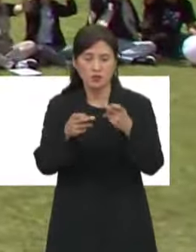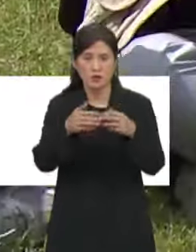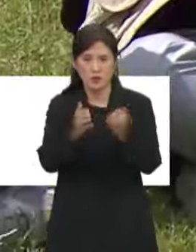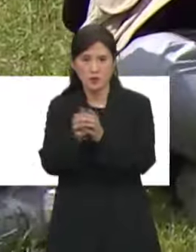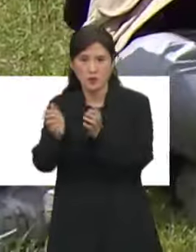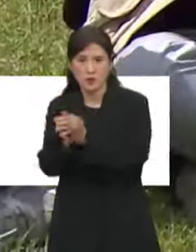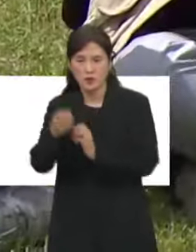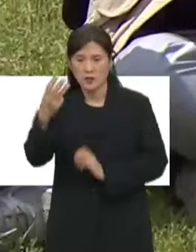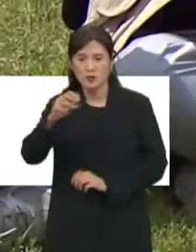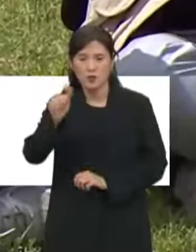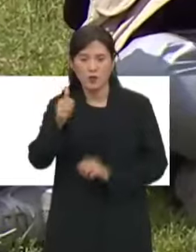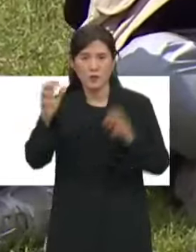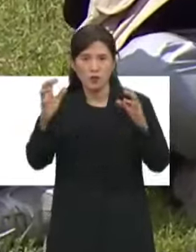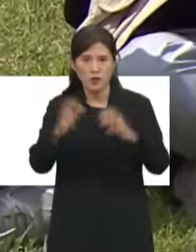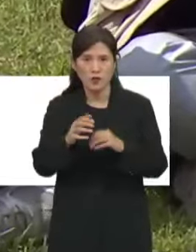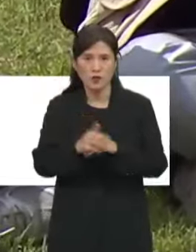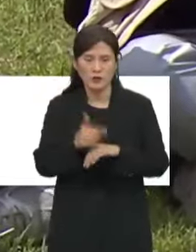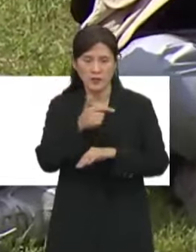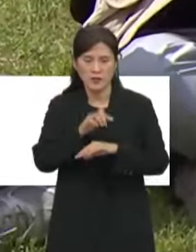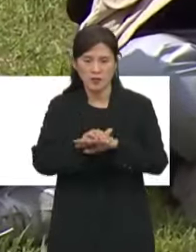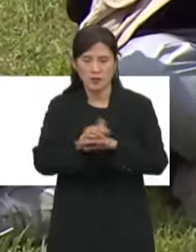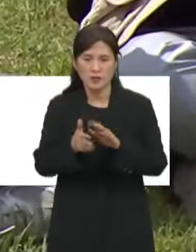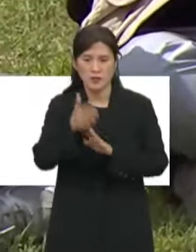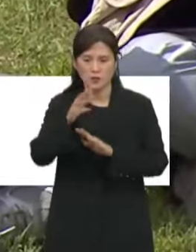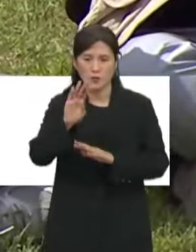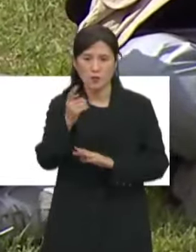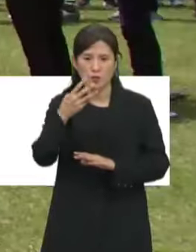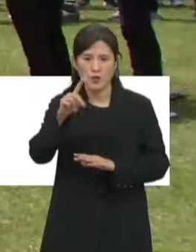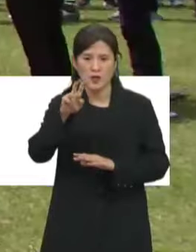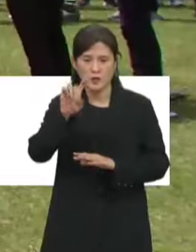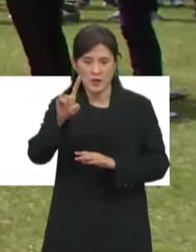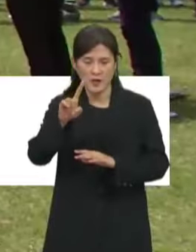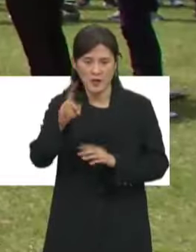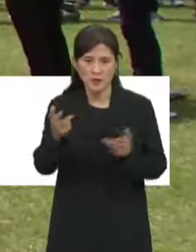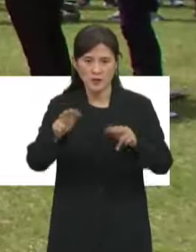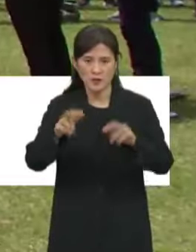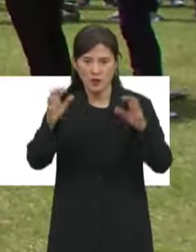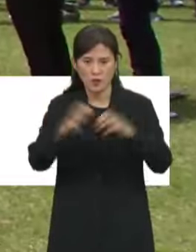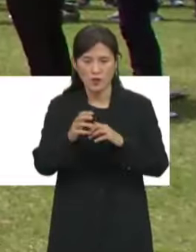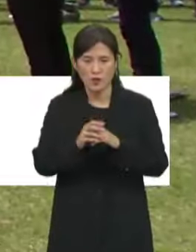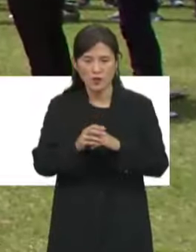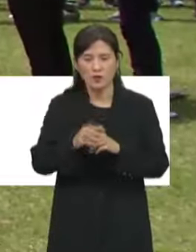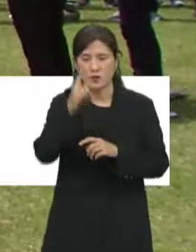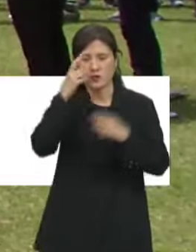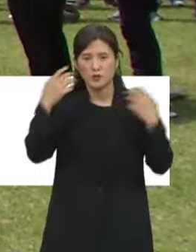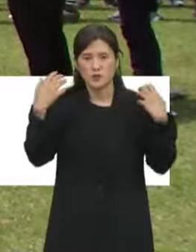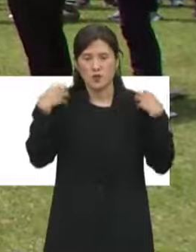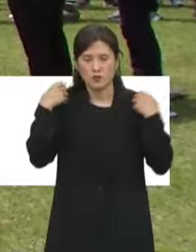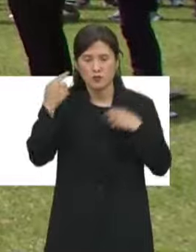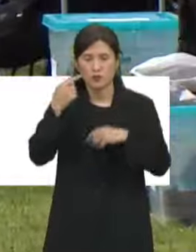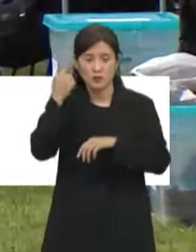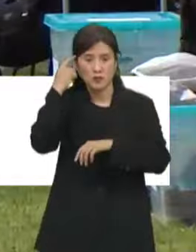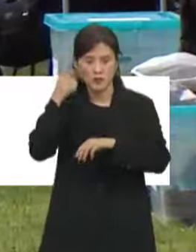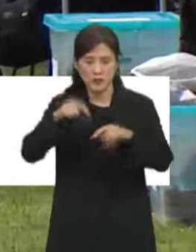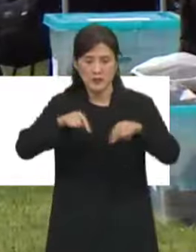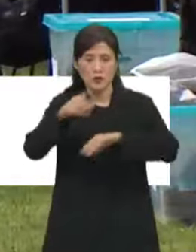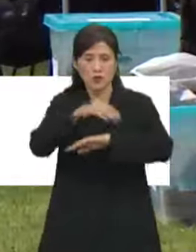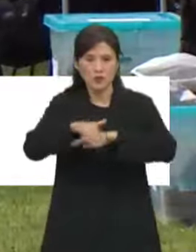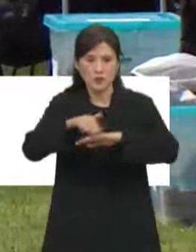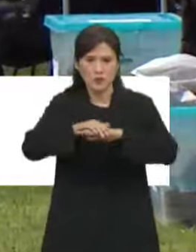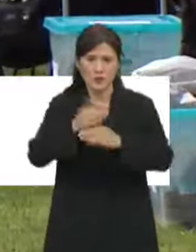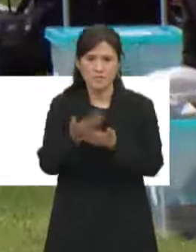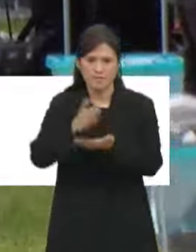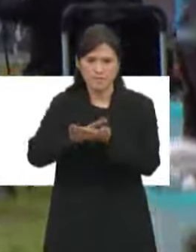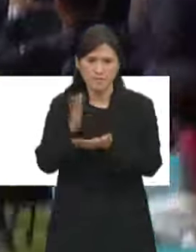조합원 3,500명은 대전시청 남문 인근 보라매 광장에 모여 윤석열 정권의 반노동 정책을 비판하고 정책